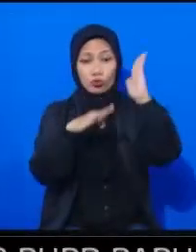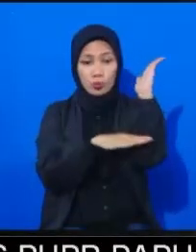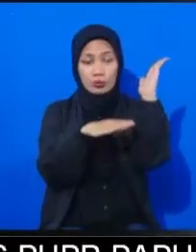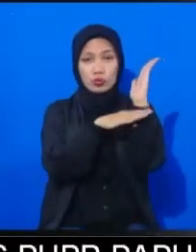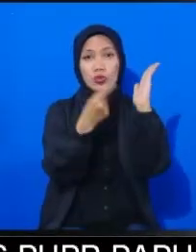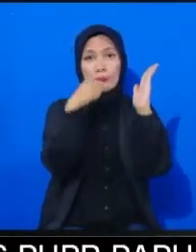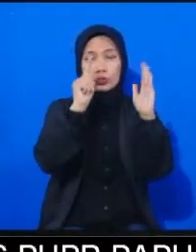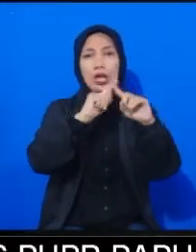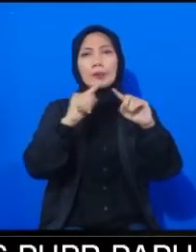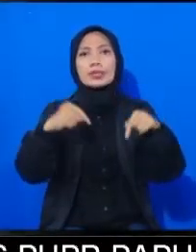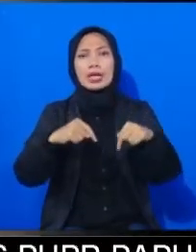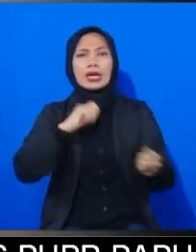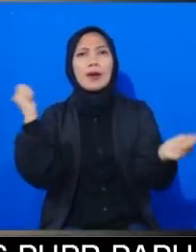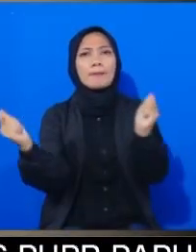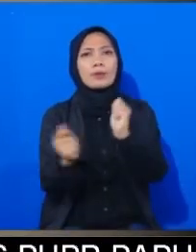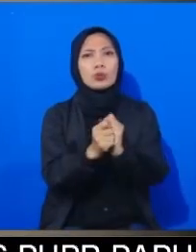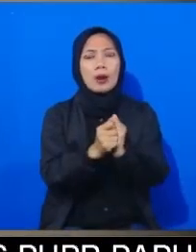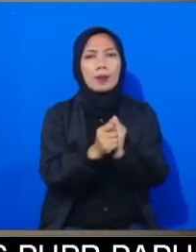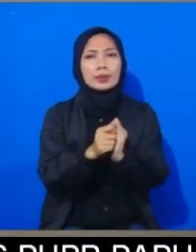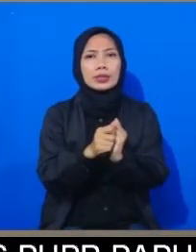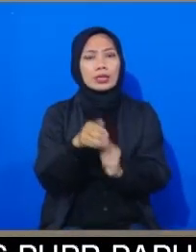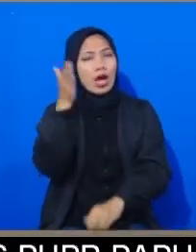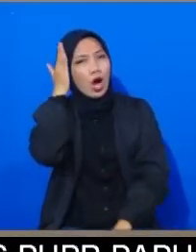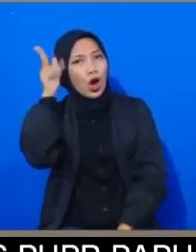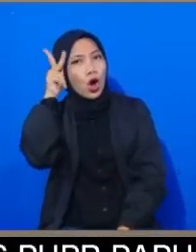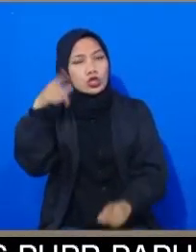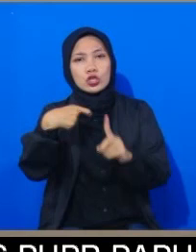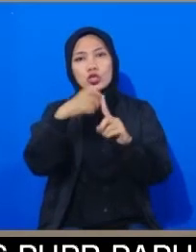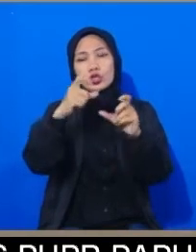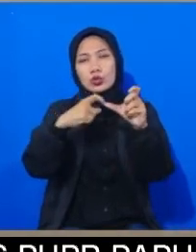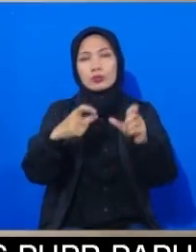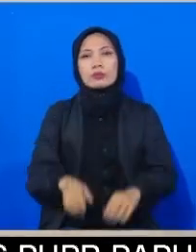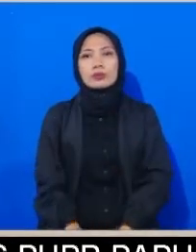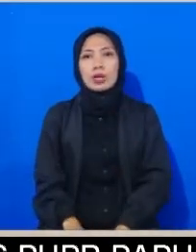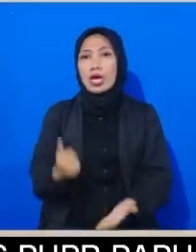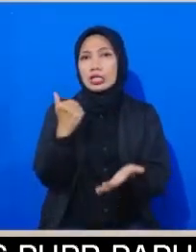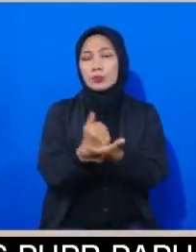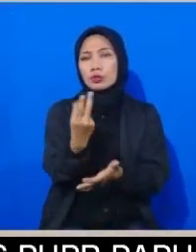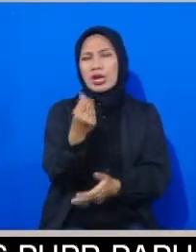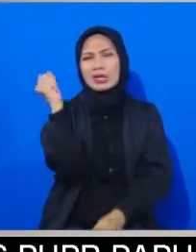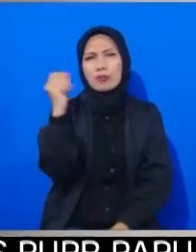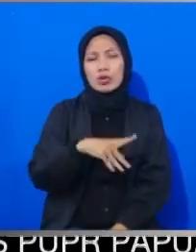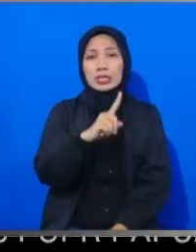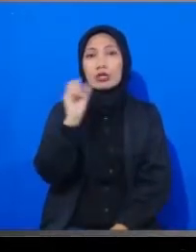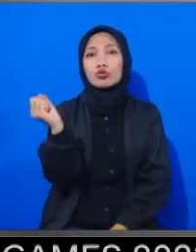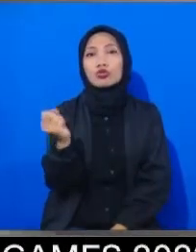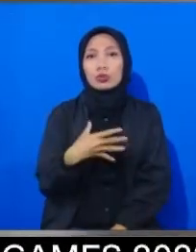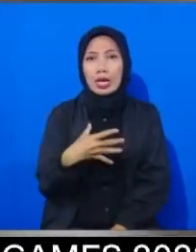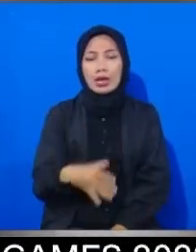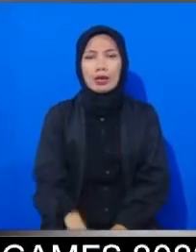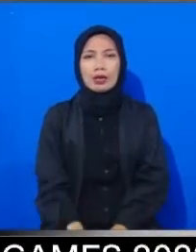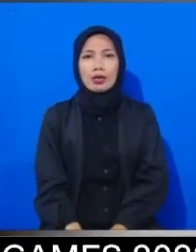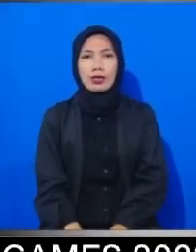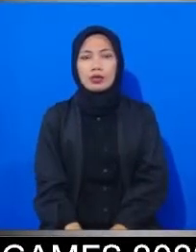di media sosial. Harga sewa yang ditawarkan cukup terjangkau untuk ukuran ibu kota, yakni 1 juta rupiah, belum